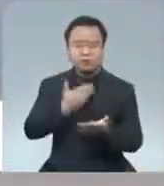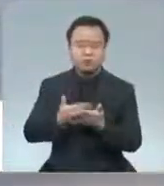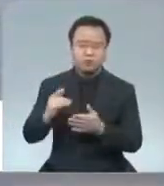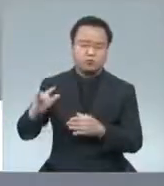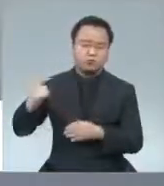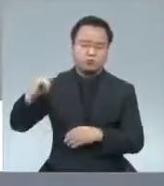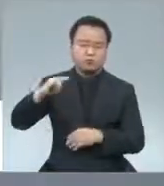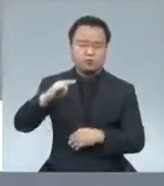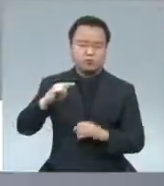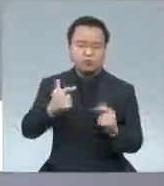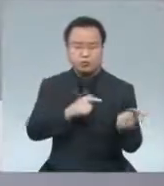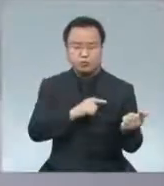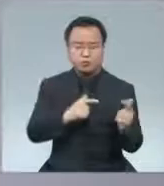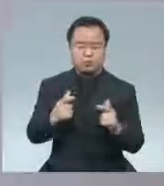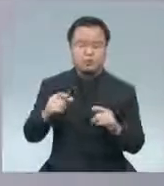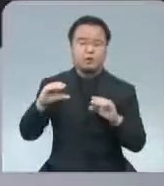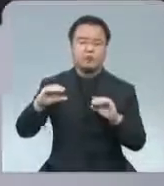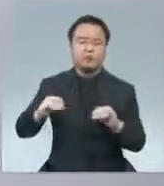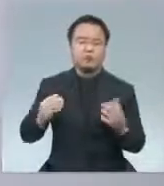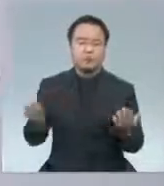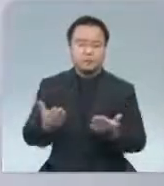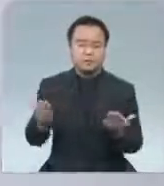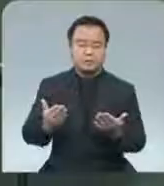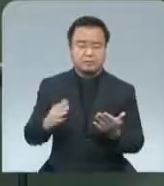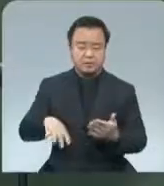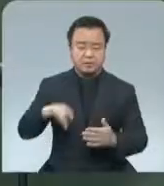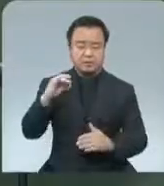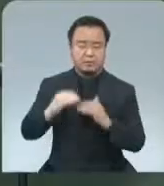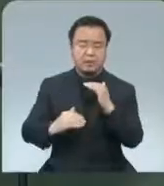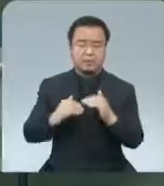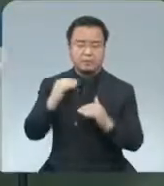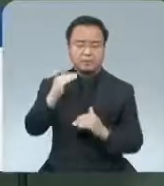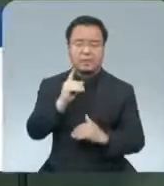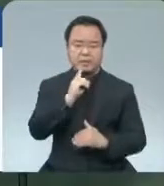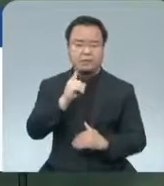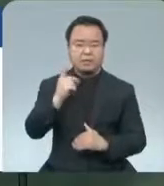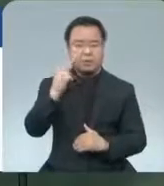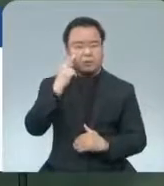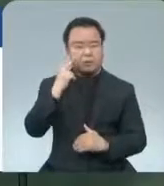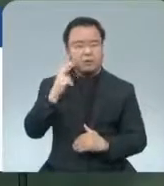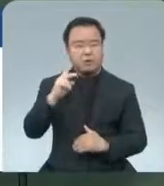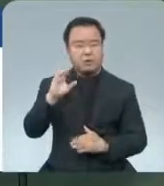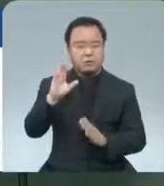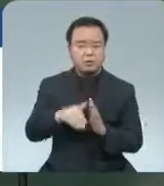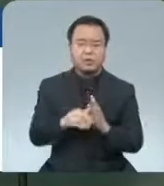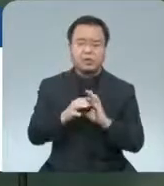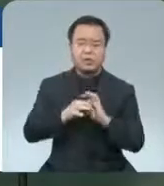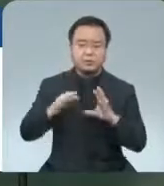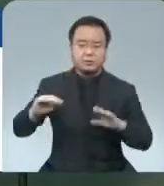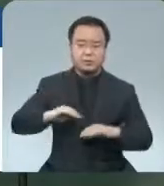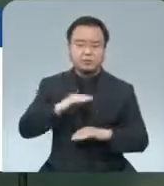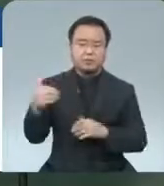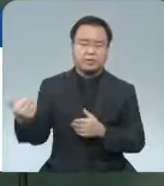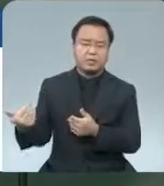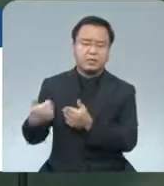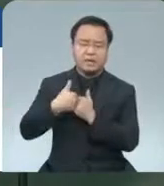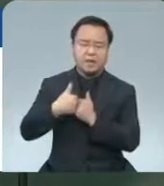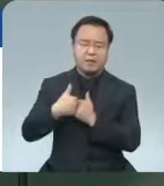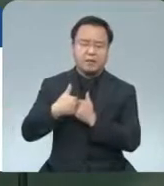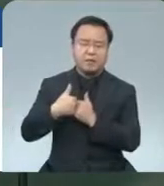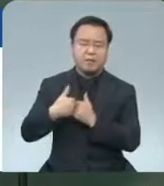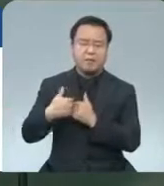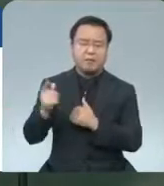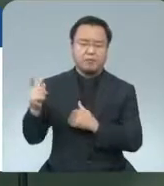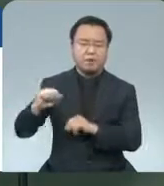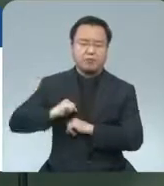ke Korea Selatan dan lainnya adalah langkah awal penarikan ancaman militer Kim so-eun mengatakan bahwa Amerika Serikat terus memprovokasi